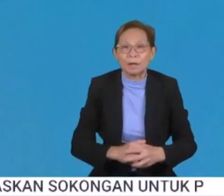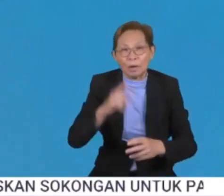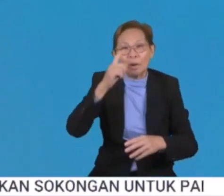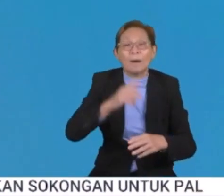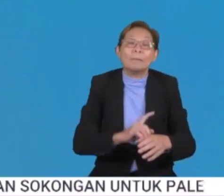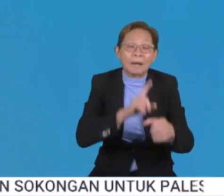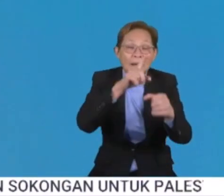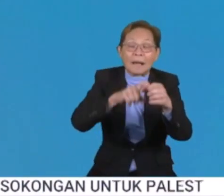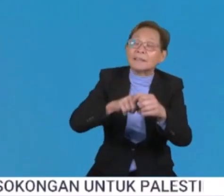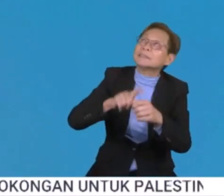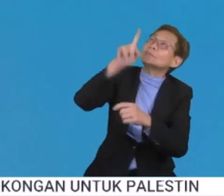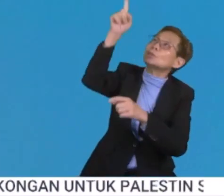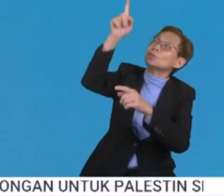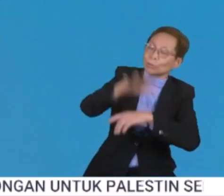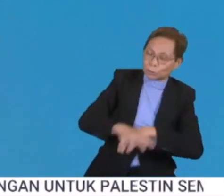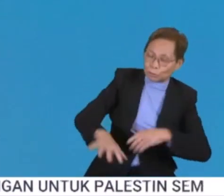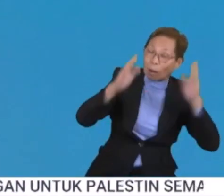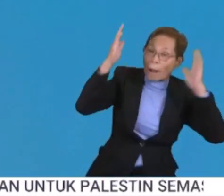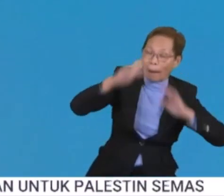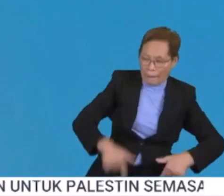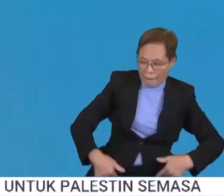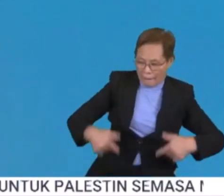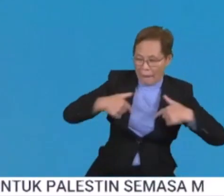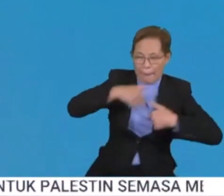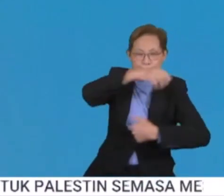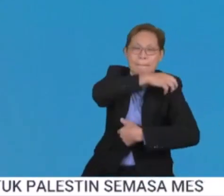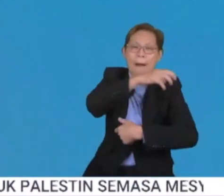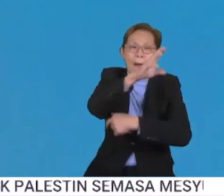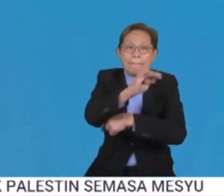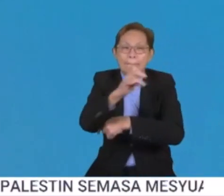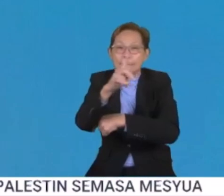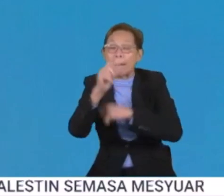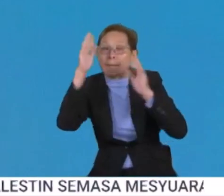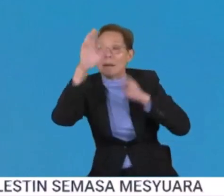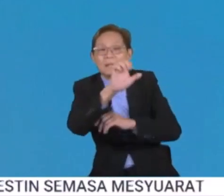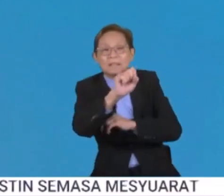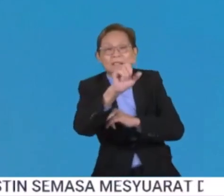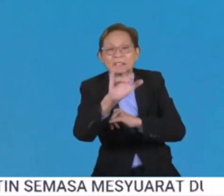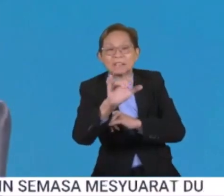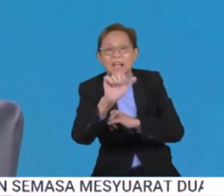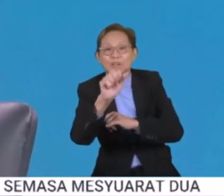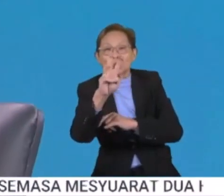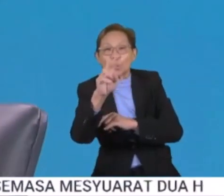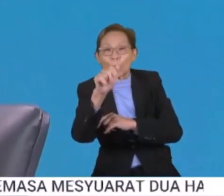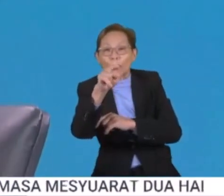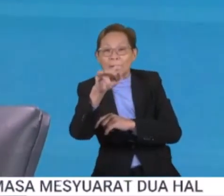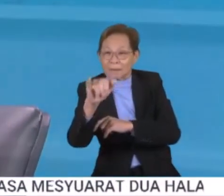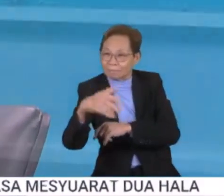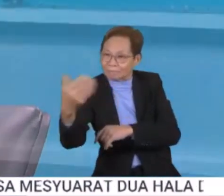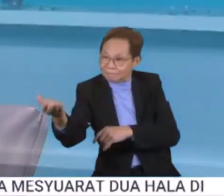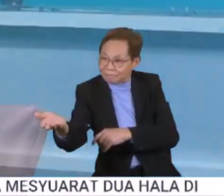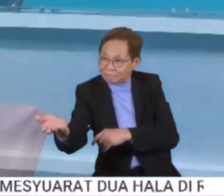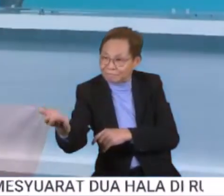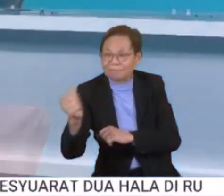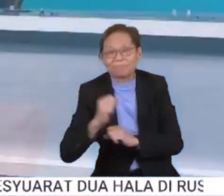Bagi perkembangan cuaca seluruh negara, kita langsung bersama pegawai Met Malaysia Syazwani Yahya.